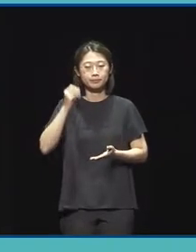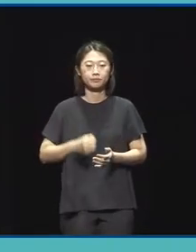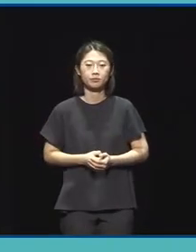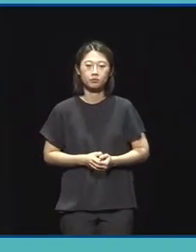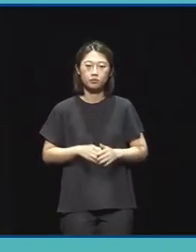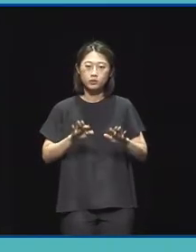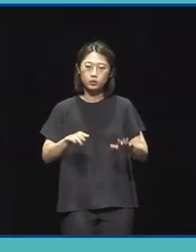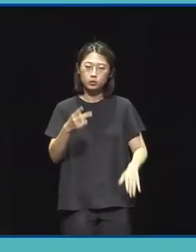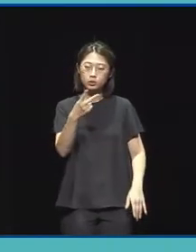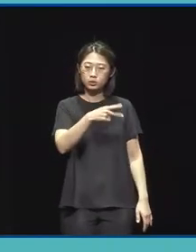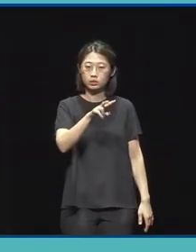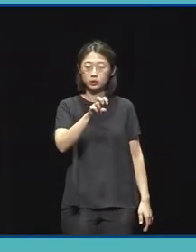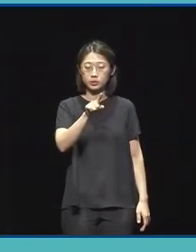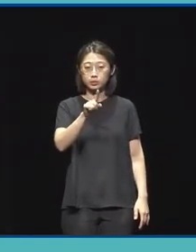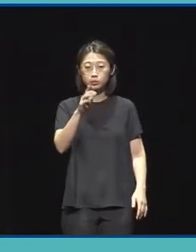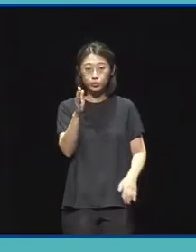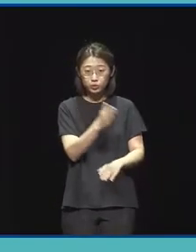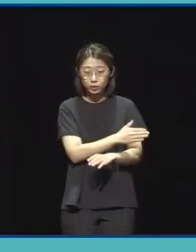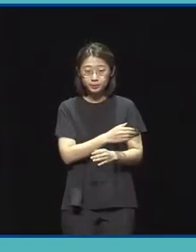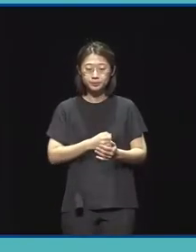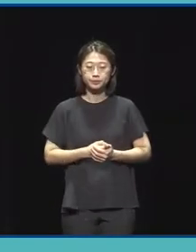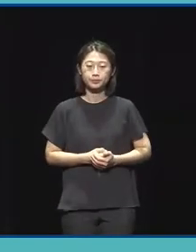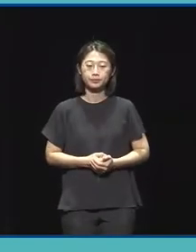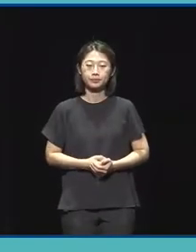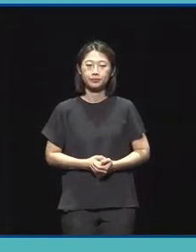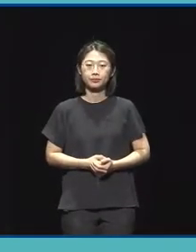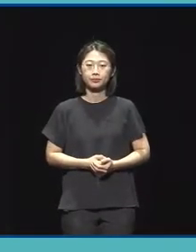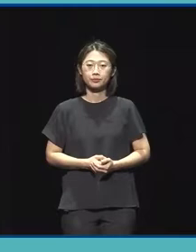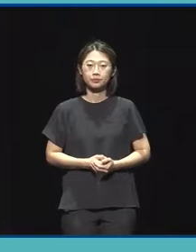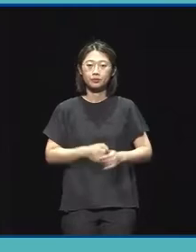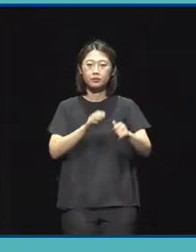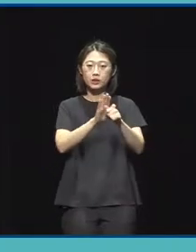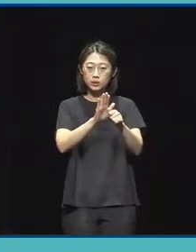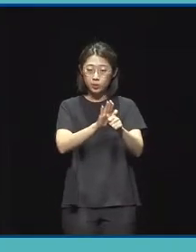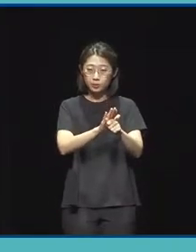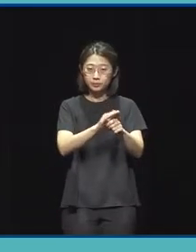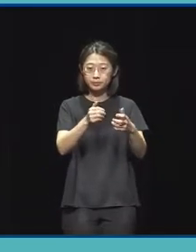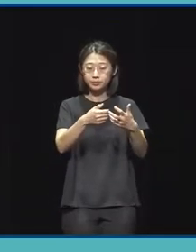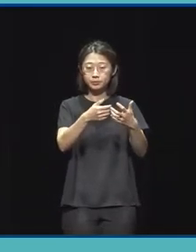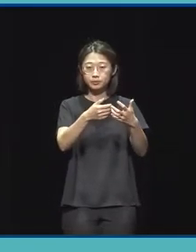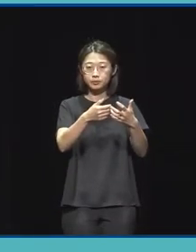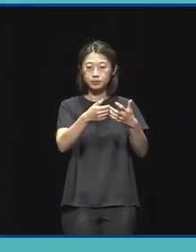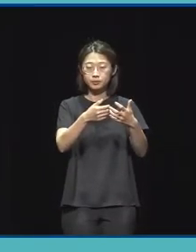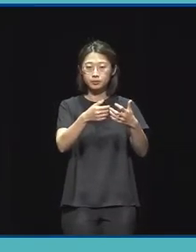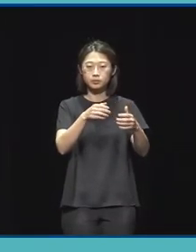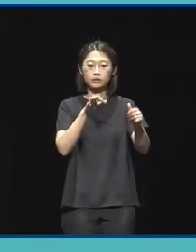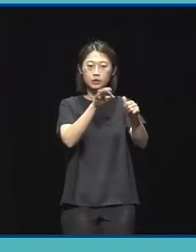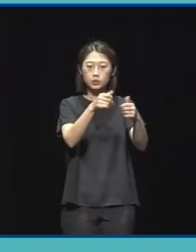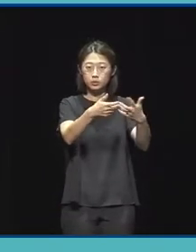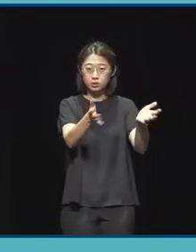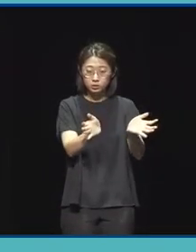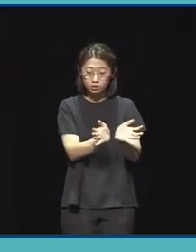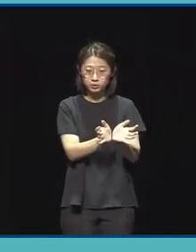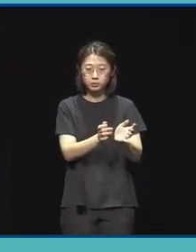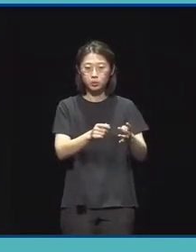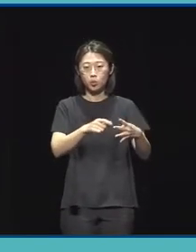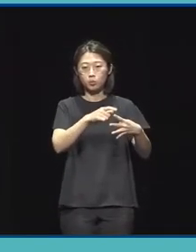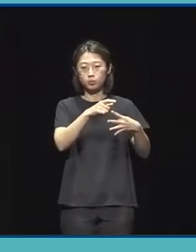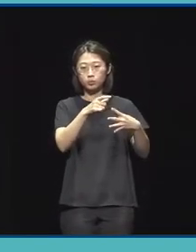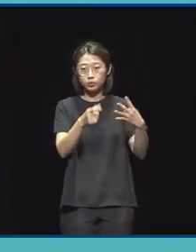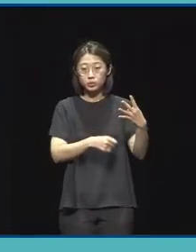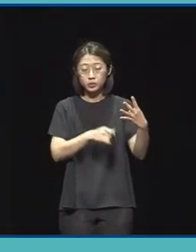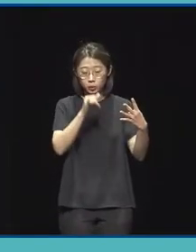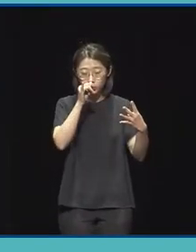2021년도부터 저희가 철저히 지원단체는 신청한 프로그램만 저희가 받고 이후에